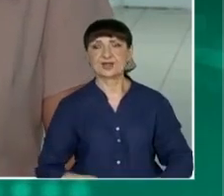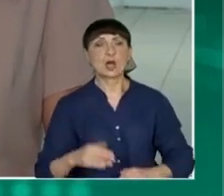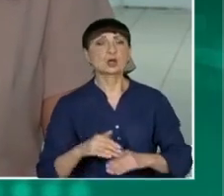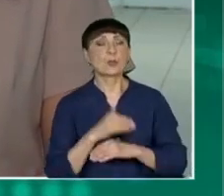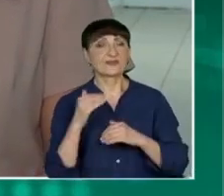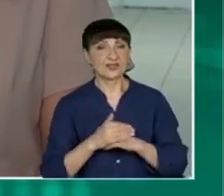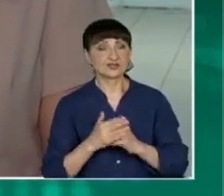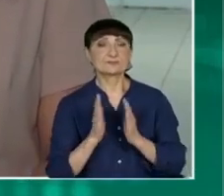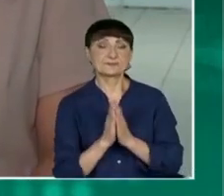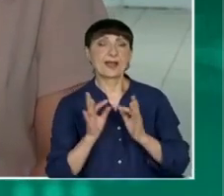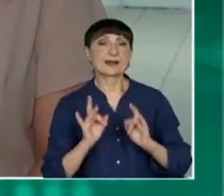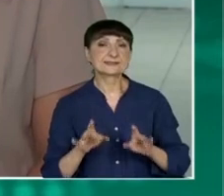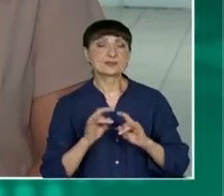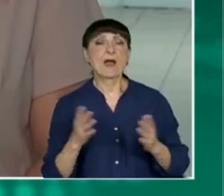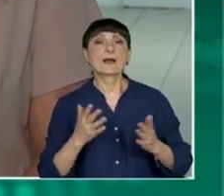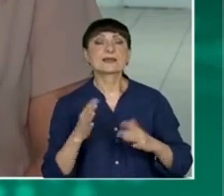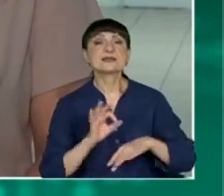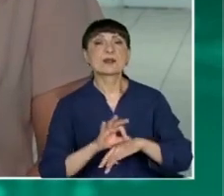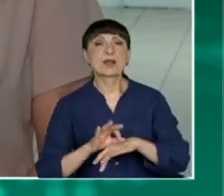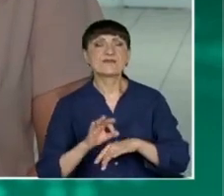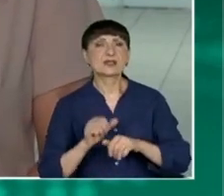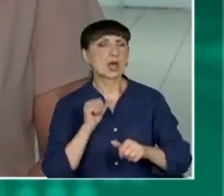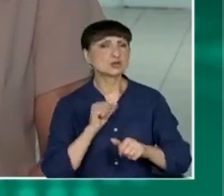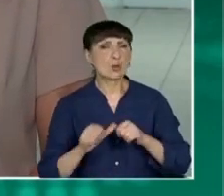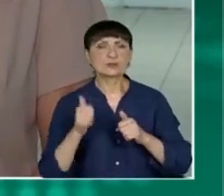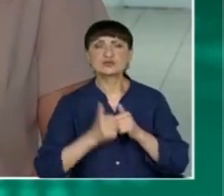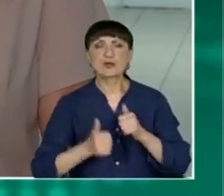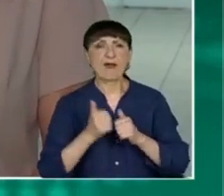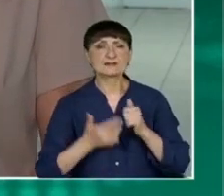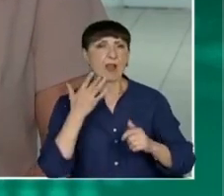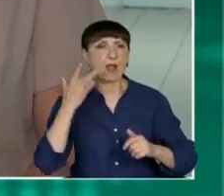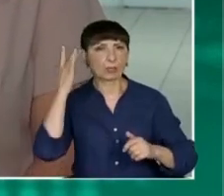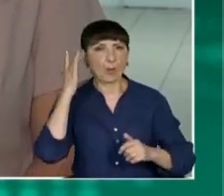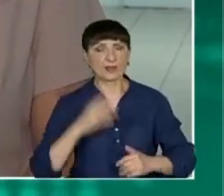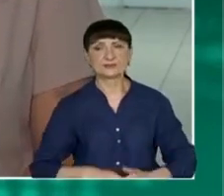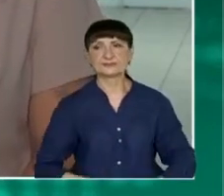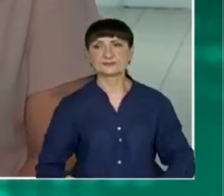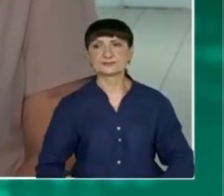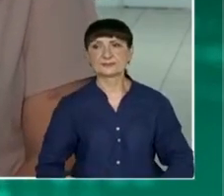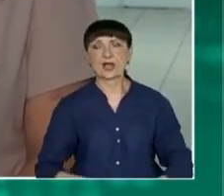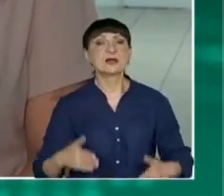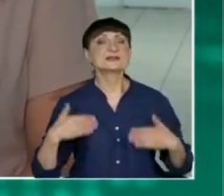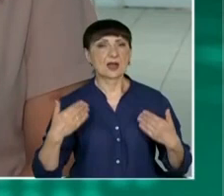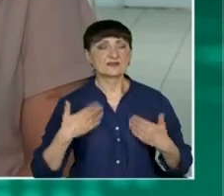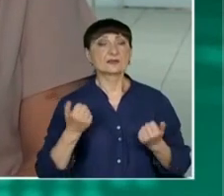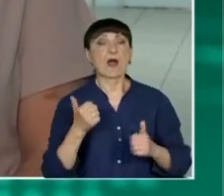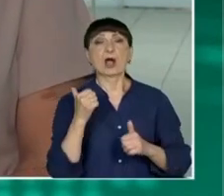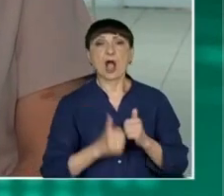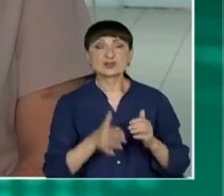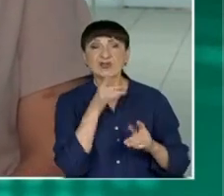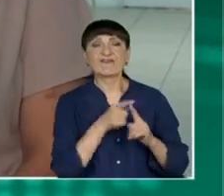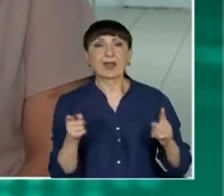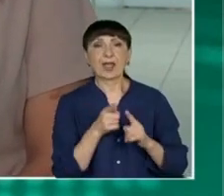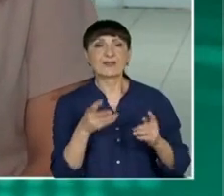вечер. Расскажите, пожалуйста, какие заболевания особенно часты в летнее время? Здравствуйте. Да, у каждого сезона есть